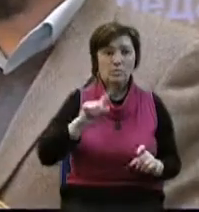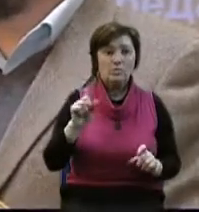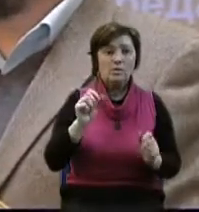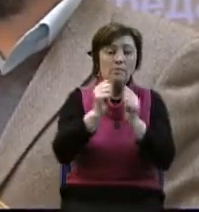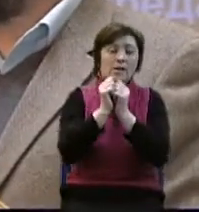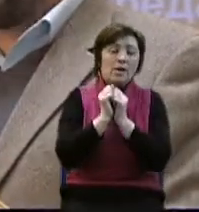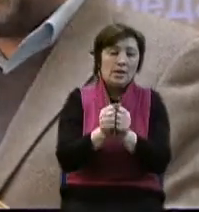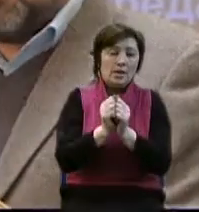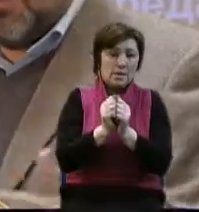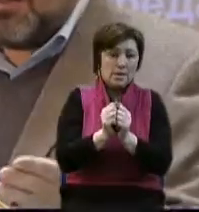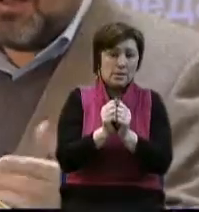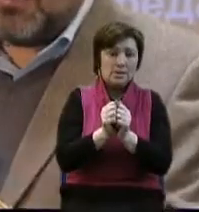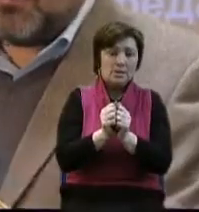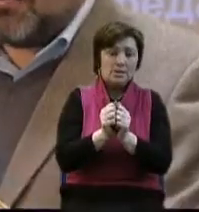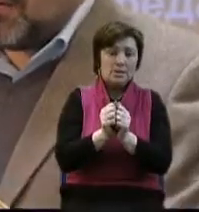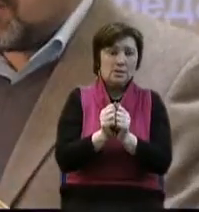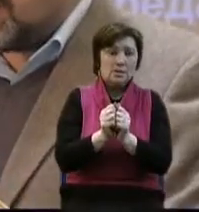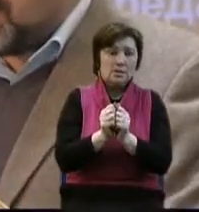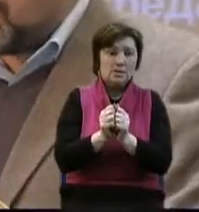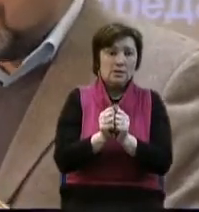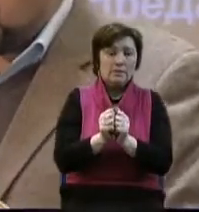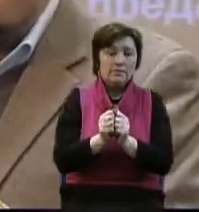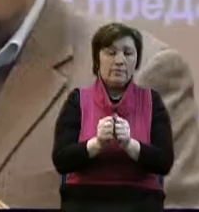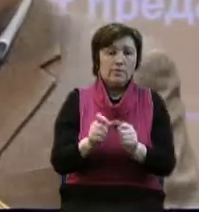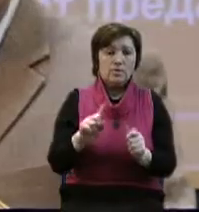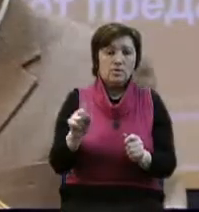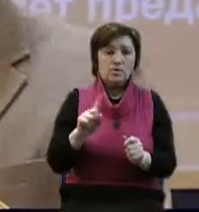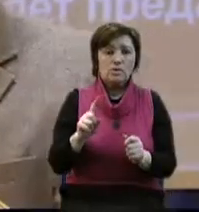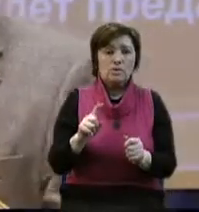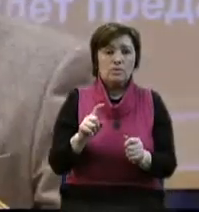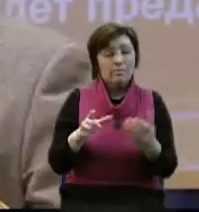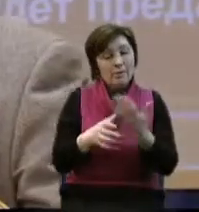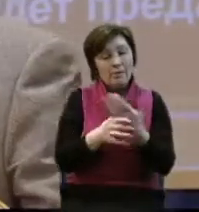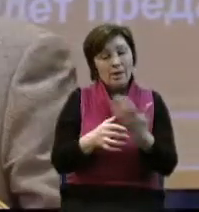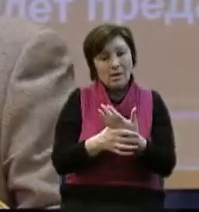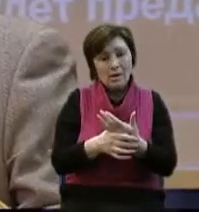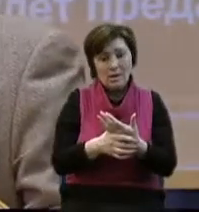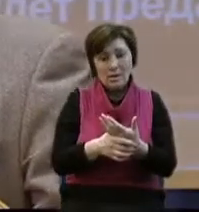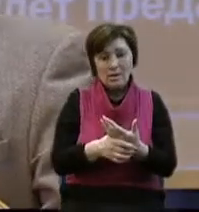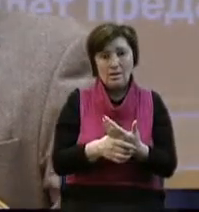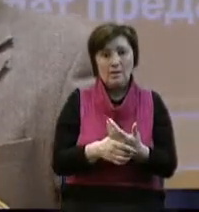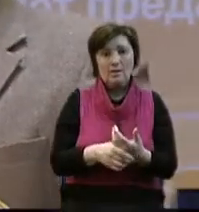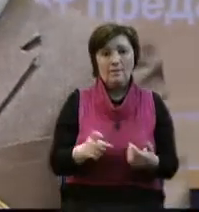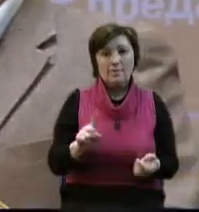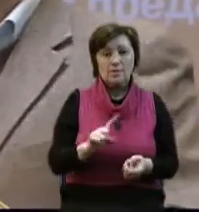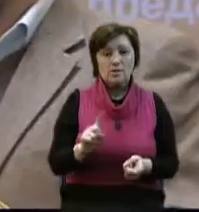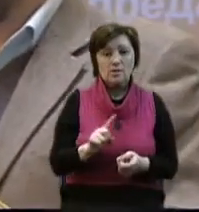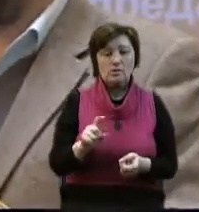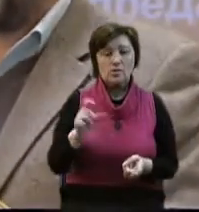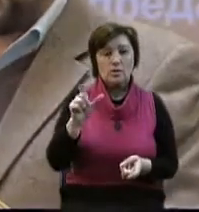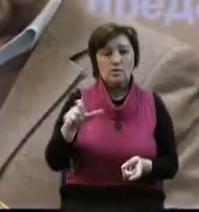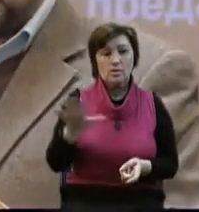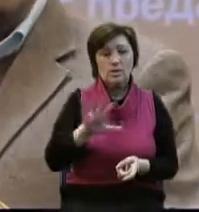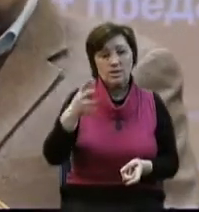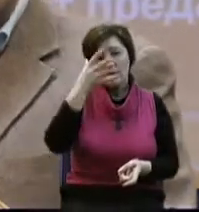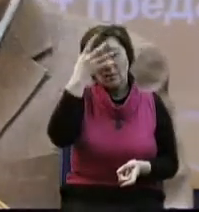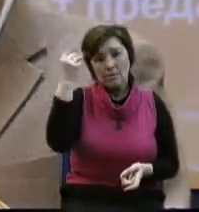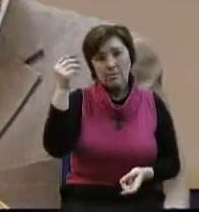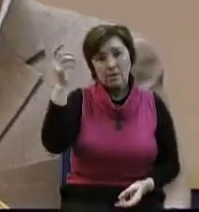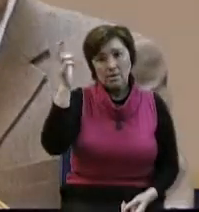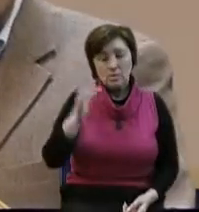Ему. И это то, что способствовало, безусловно, тому, чтобы люди не забыли Господа,